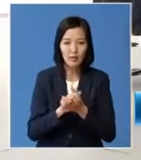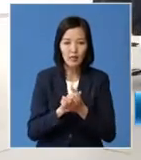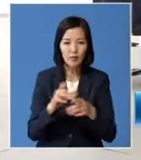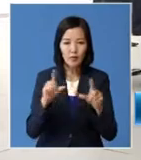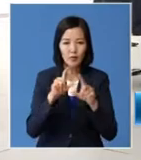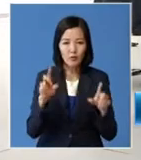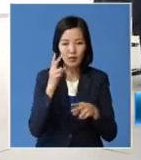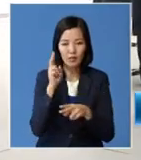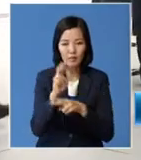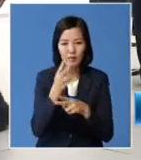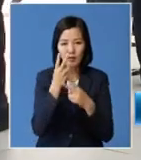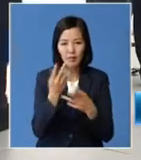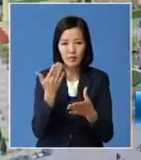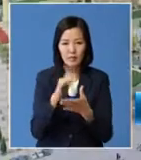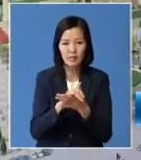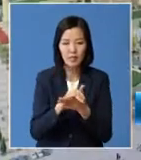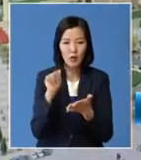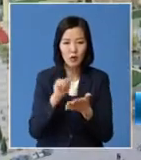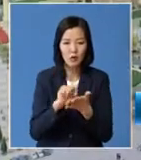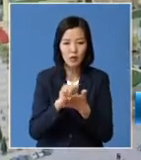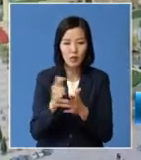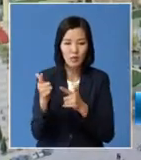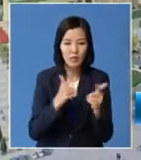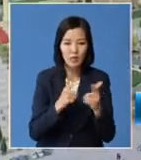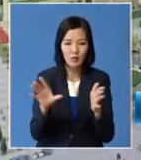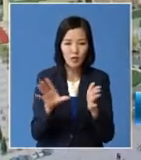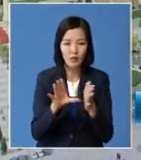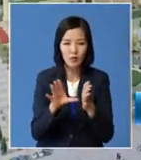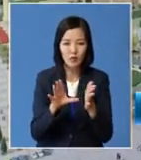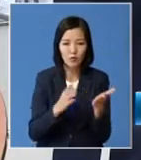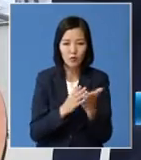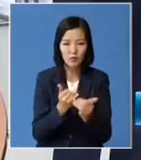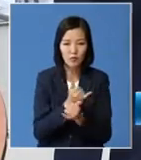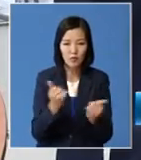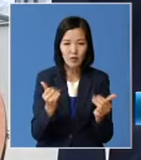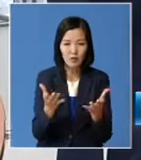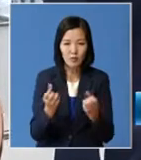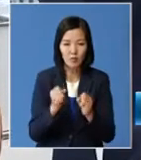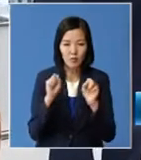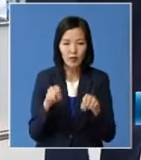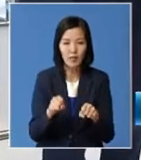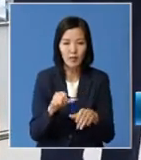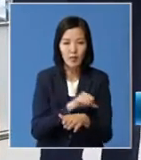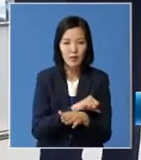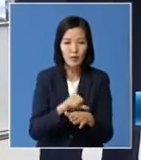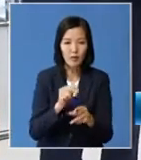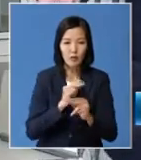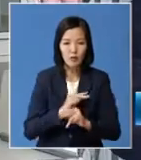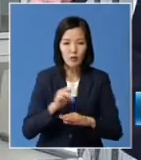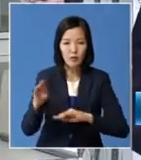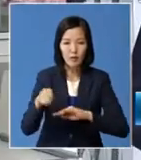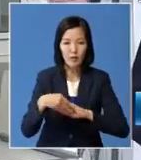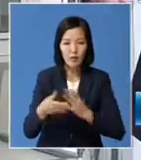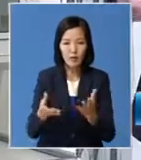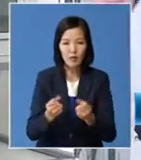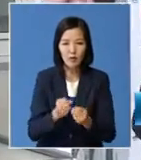пікір білдірді. Айтуларынша салада құжаттық рәсімдеудің бәрі электронды жүйе арқылы жүзеге асады. Бұл кеден қызметкерлерінің жұмыс бітіріп пара алуына